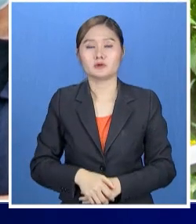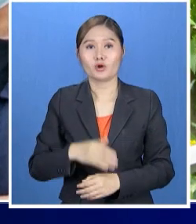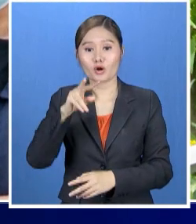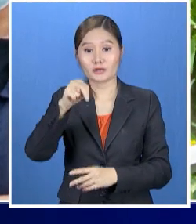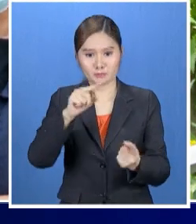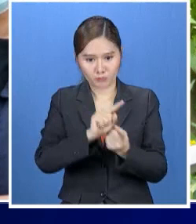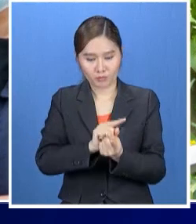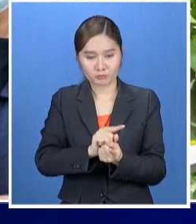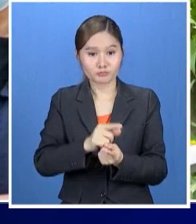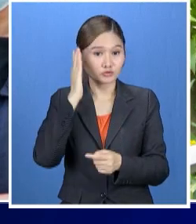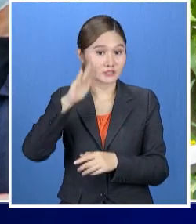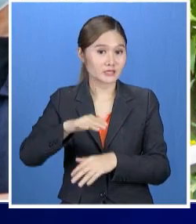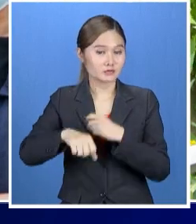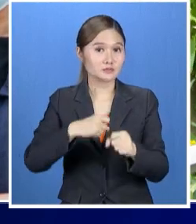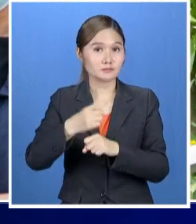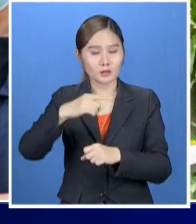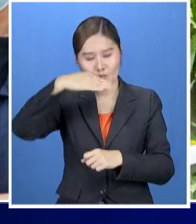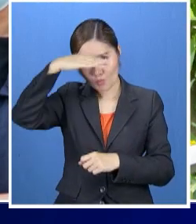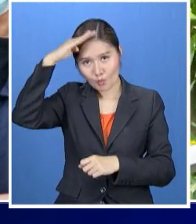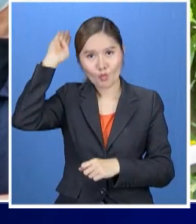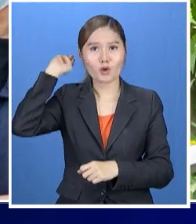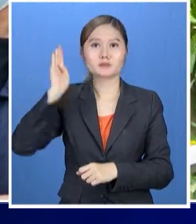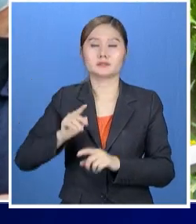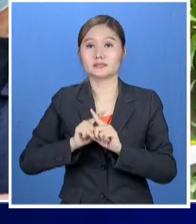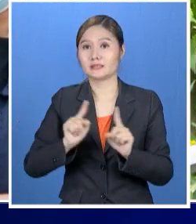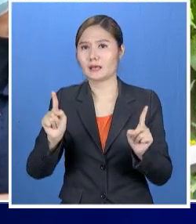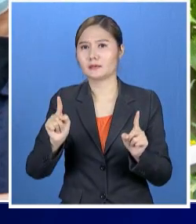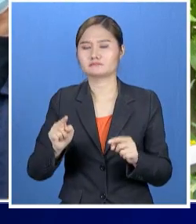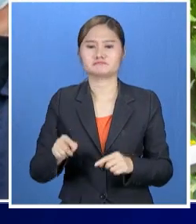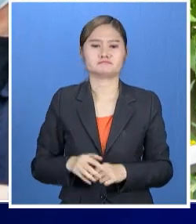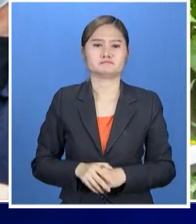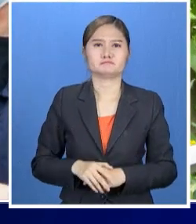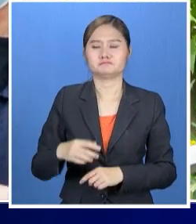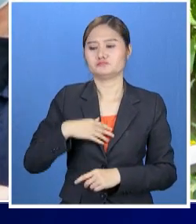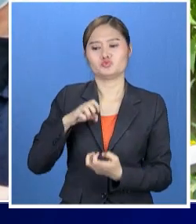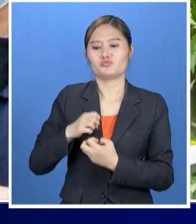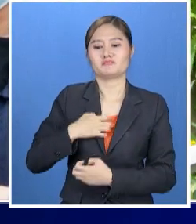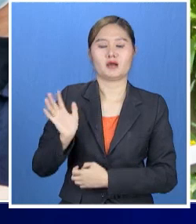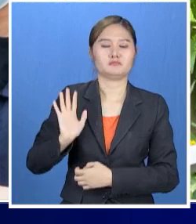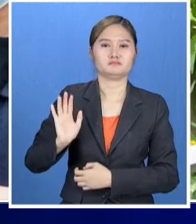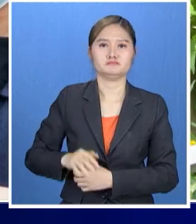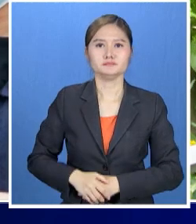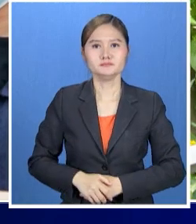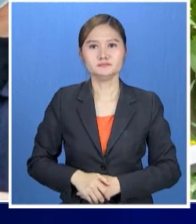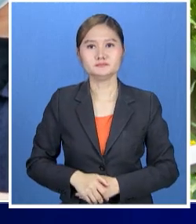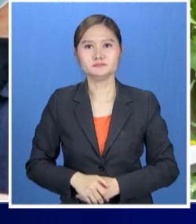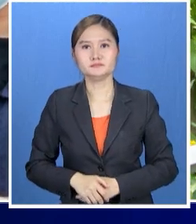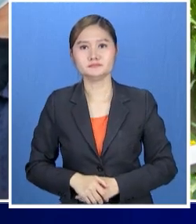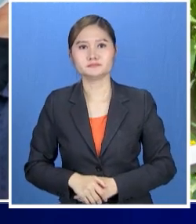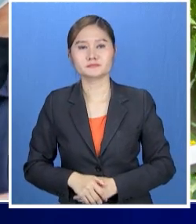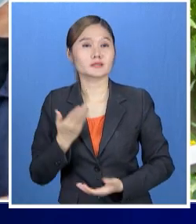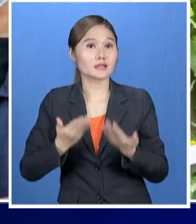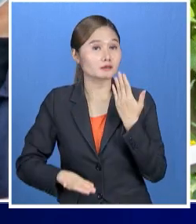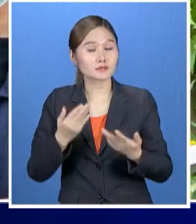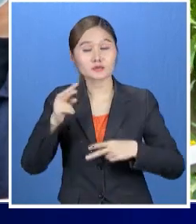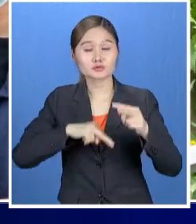ขอนัดเจอกันด้วยหลังจากที่หนุ่มวัย18ปีคนนี้บวชนะฮะแต่ว่าเหมือนกับเจ้าตัวเนี่ยไม่อยากไปยุ่งอะไรด้วย นะฮะอ้าวตรงนี้ก็ขึ้นอยู่